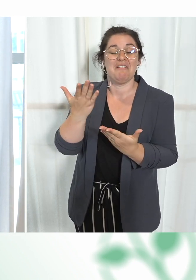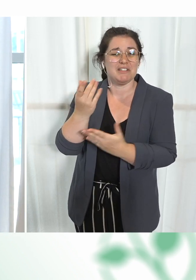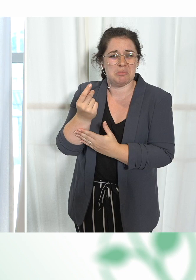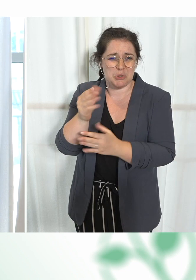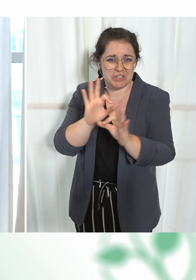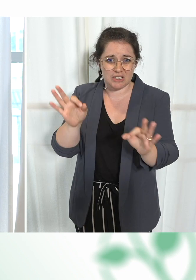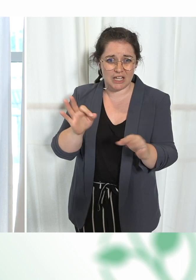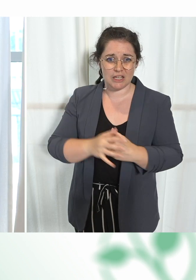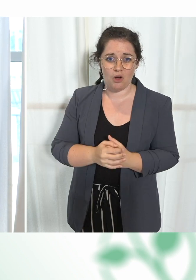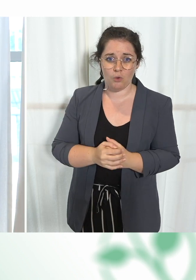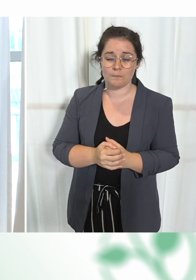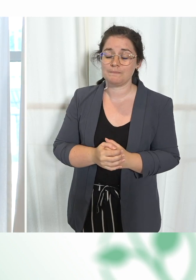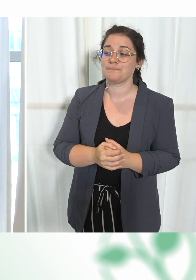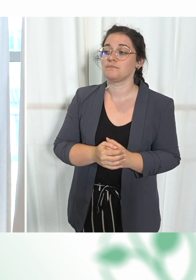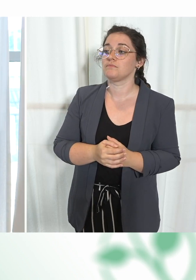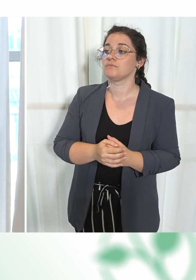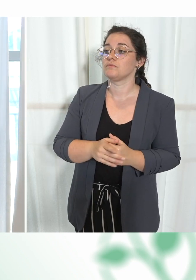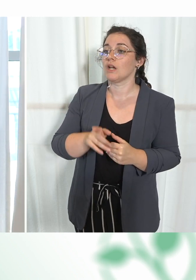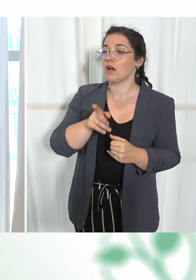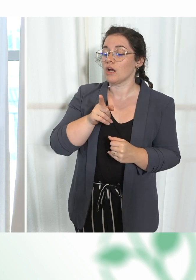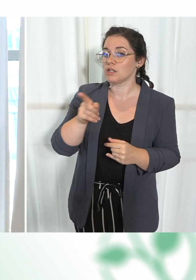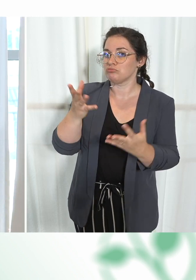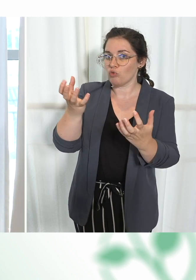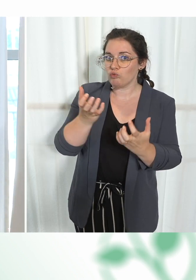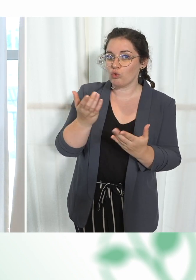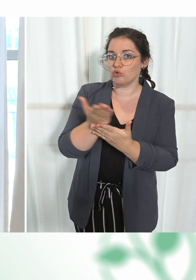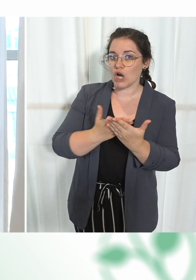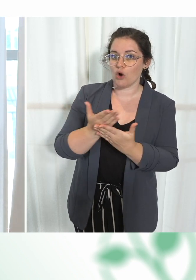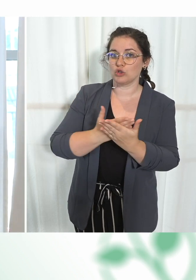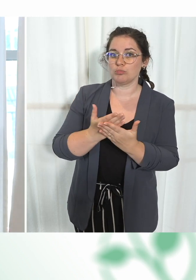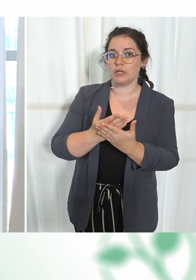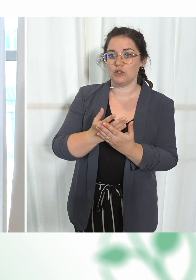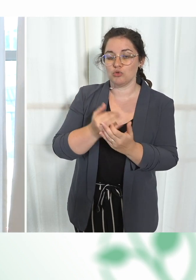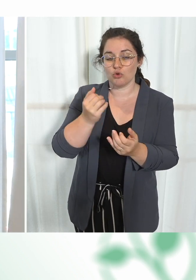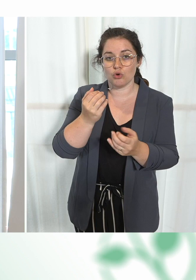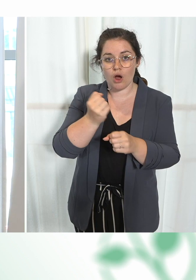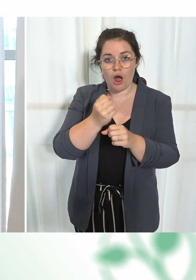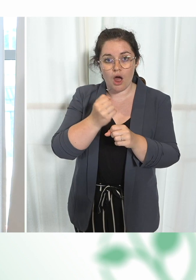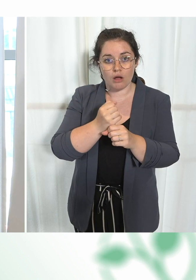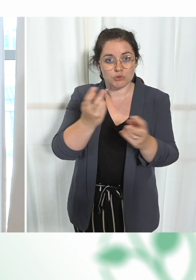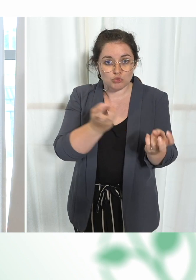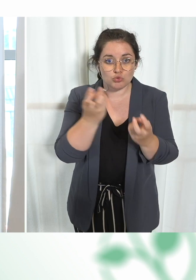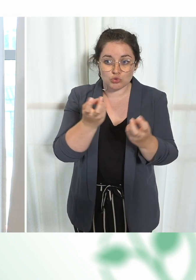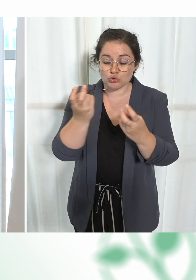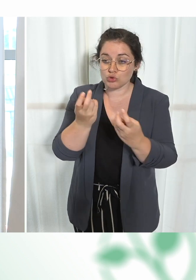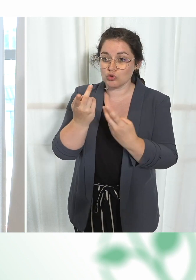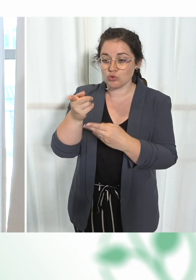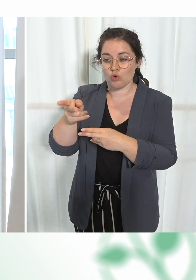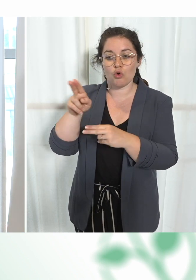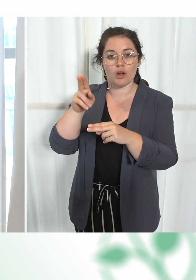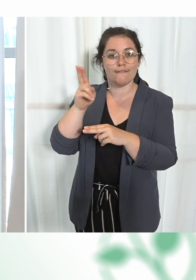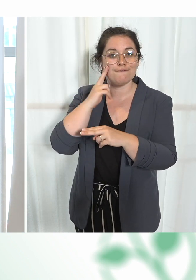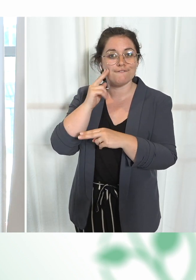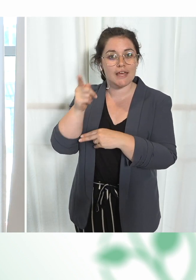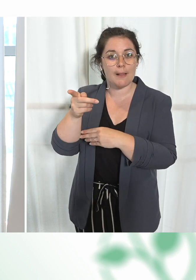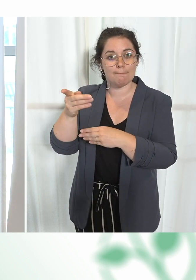genau? Sie haben einen Wunsch einer Ausbildung, sind arbeitssuchend und machen mit dem Unternehmen so